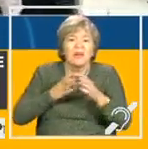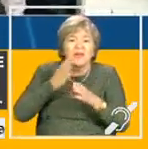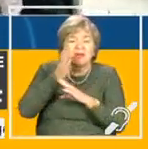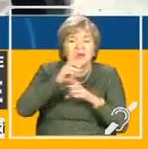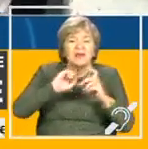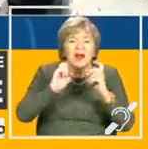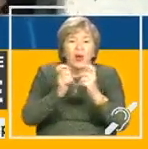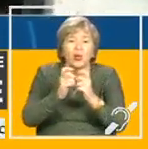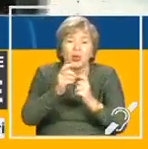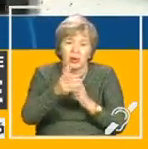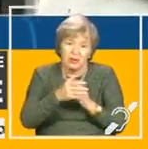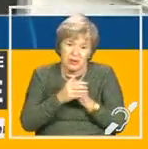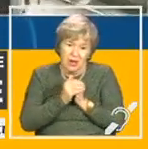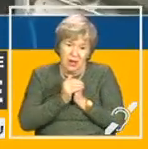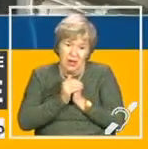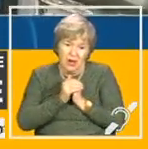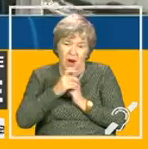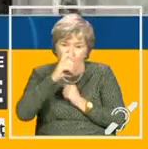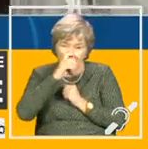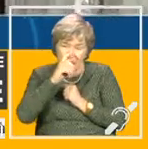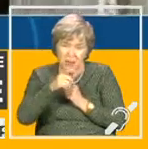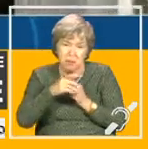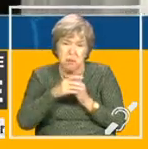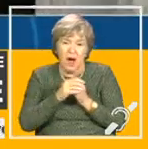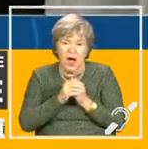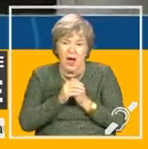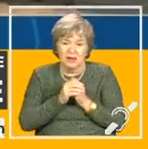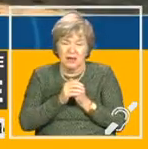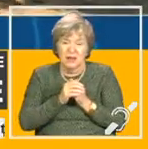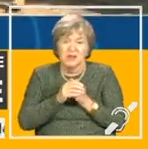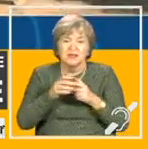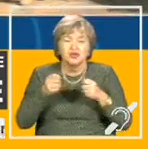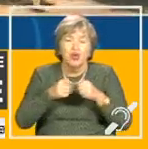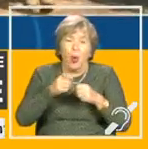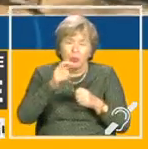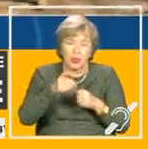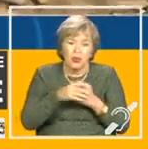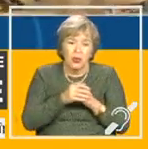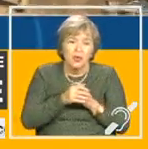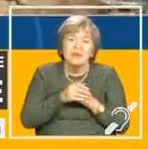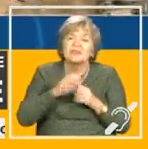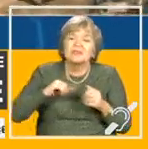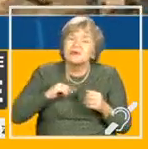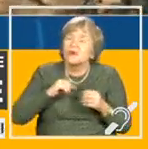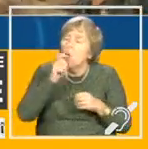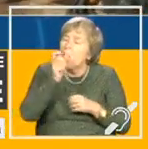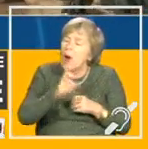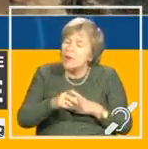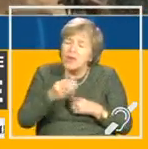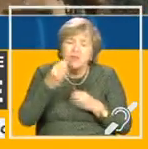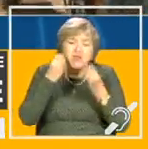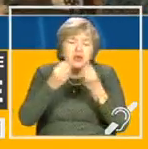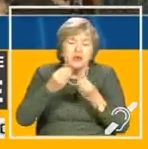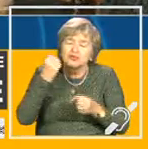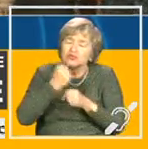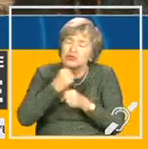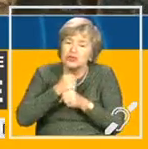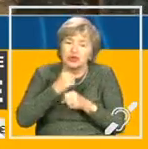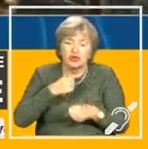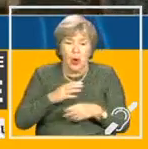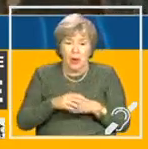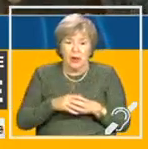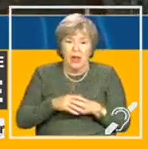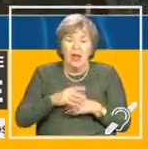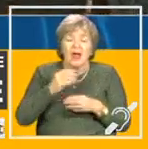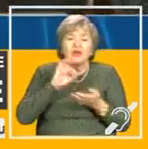dintre localnici. Este vorba de Dobre Tănăsache, domnul Dobre Tănăsache. Sunt oameni gospodari. Iată, ei de o săptămână